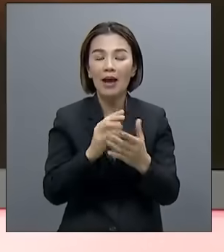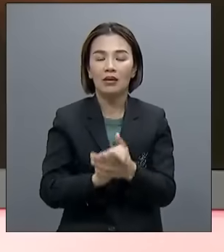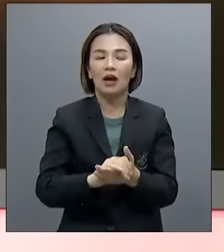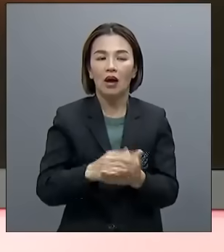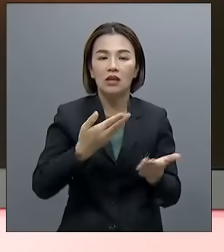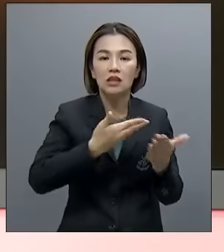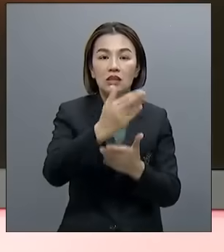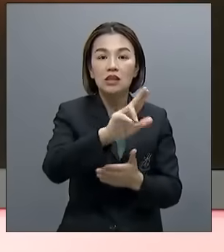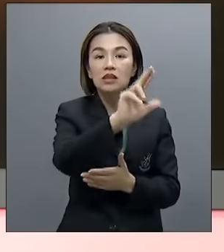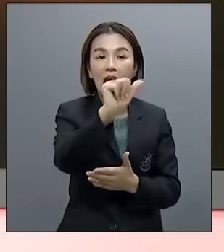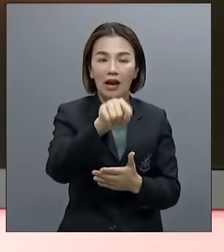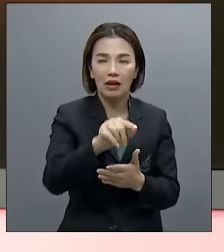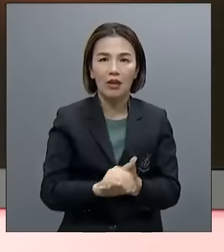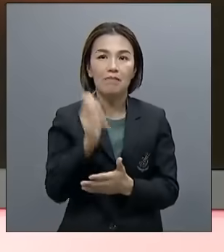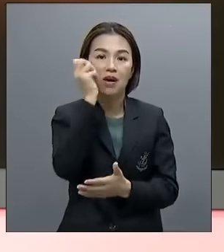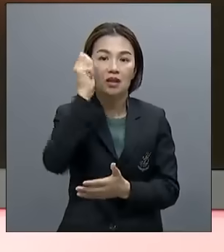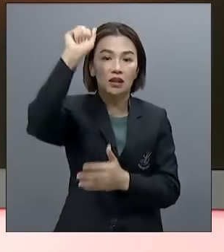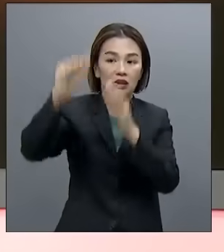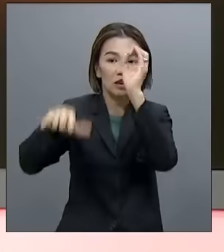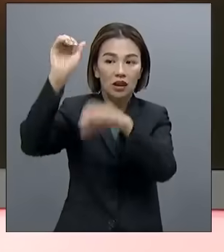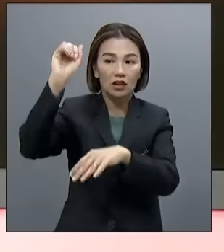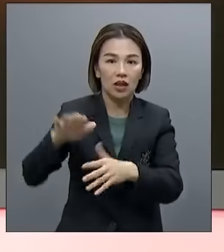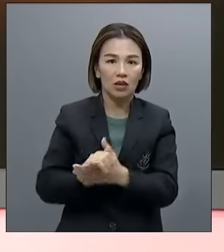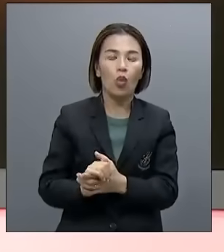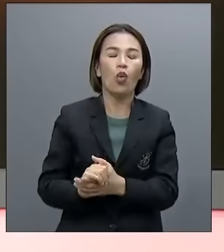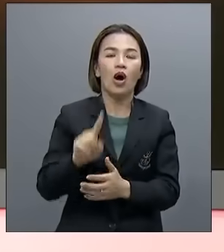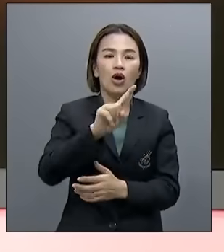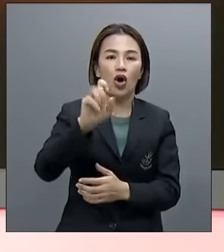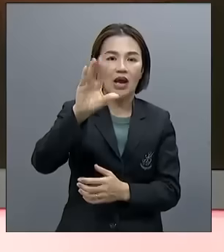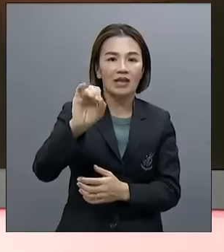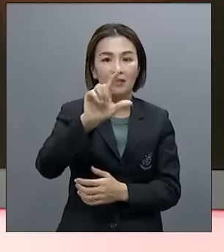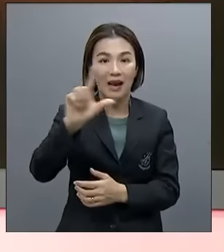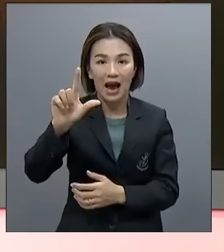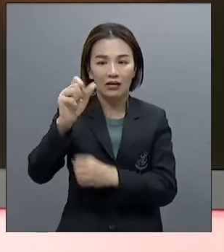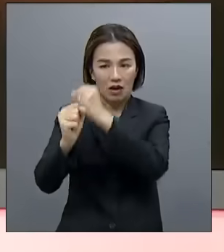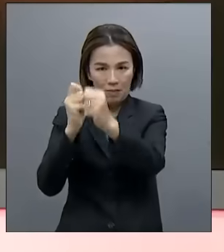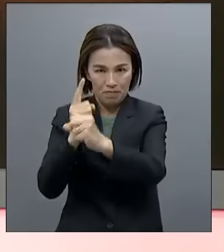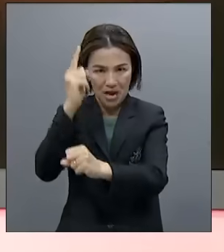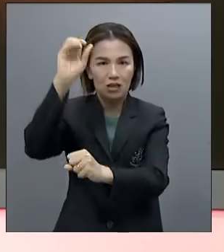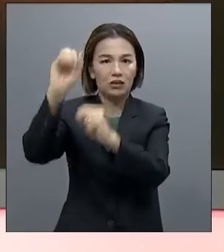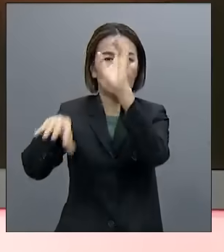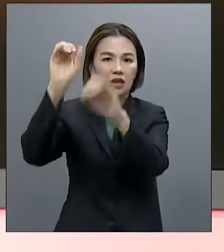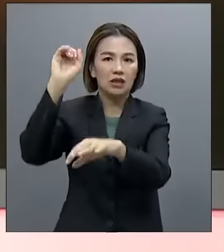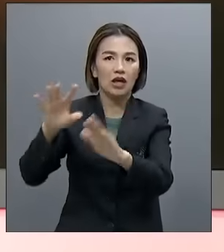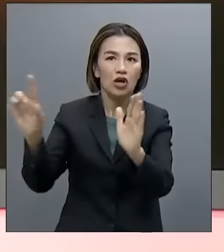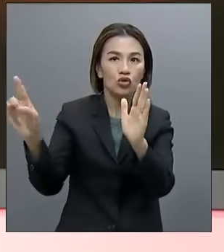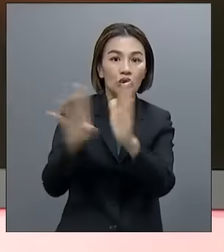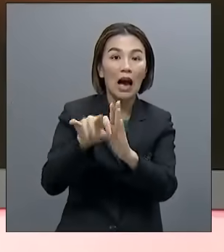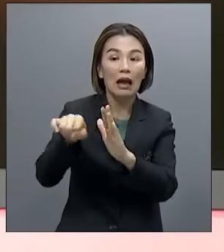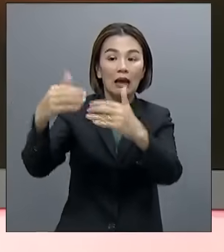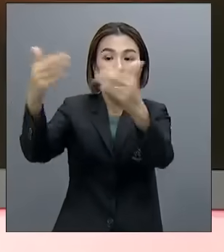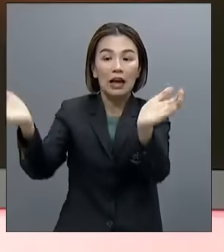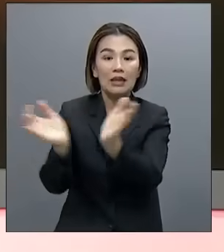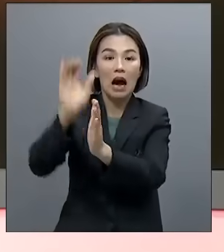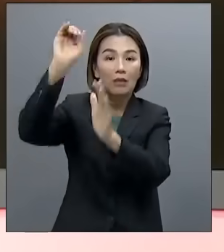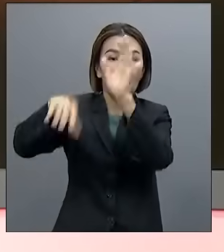จากสมาร์ทโฟนเนี่ยถูกทิ้งมากกว่า150ล้านเครื่องในแต่ละปีนะคะส่วนใหญ่แน่นอนไปจบลงที่กองขยะฝังกลบค่ะคุณ